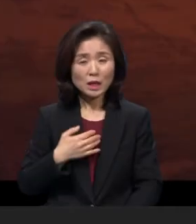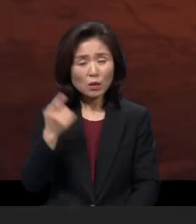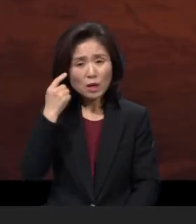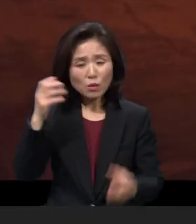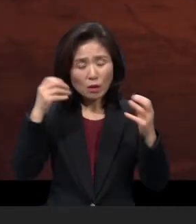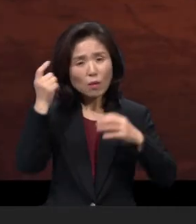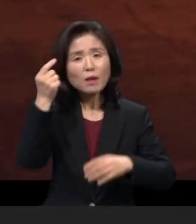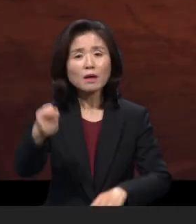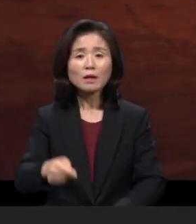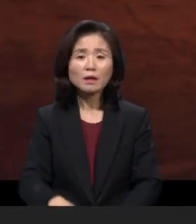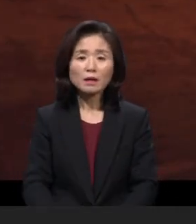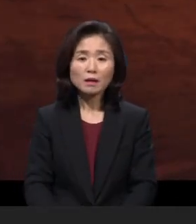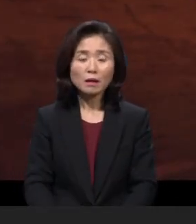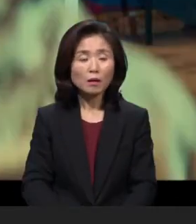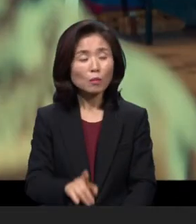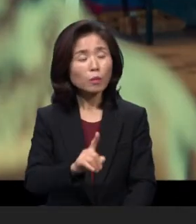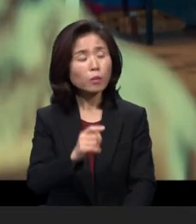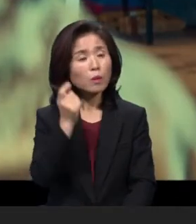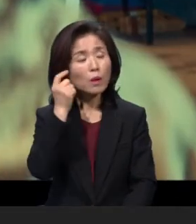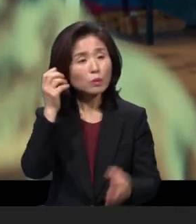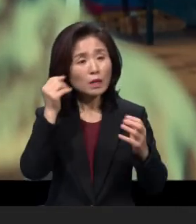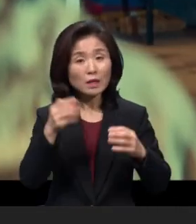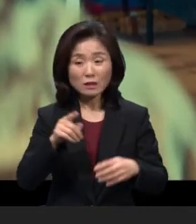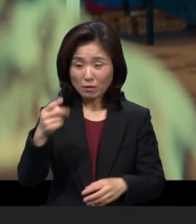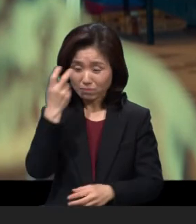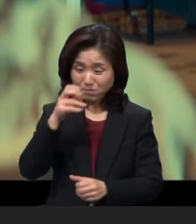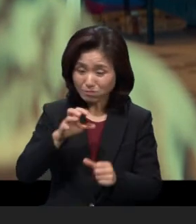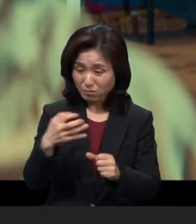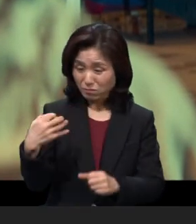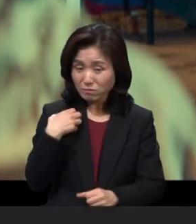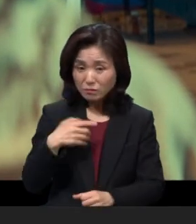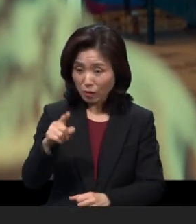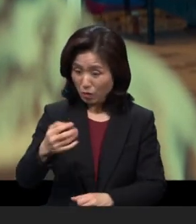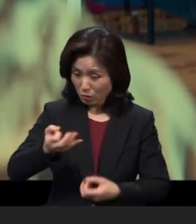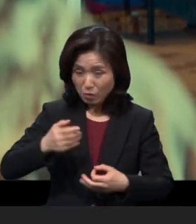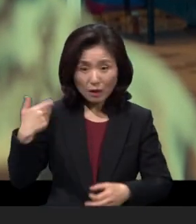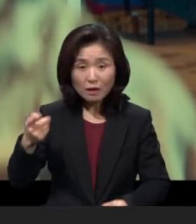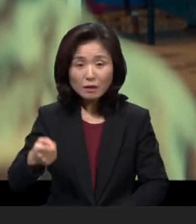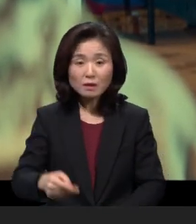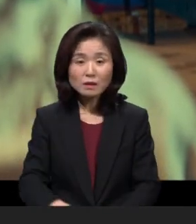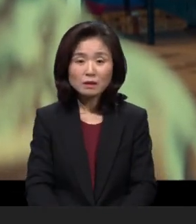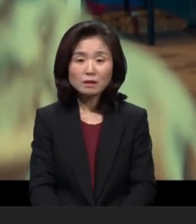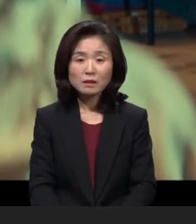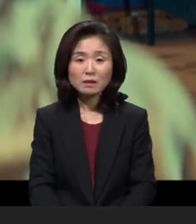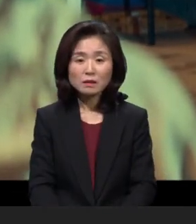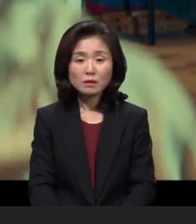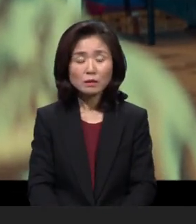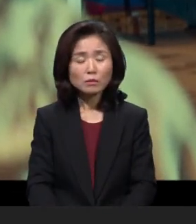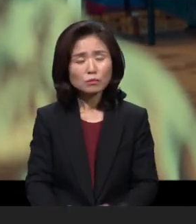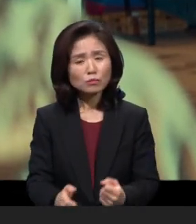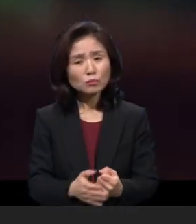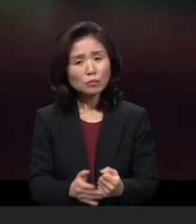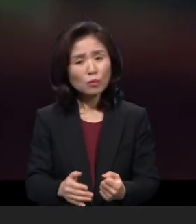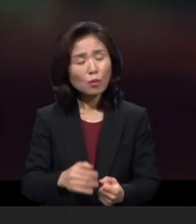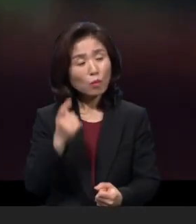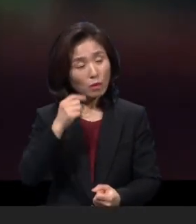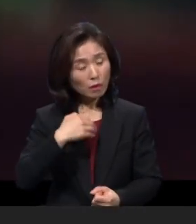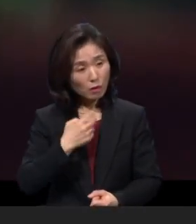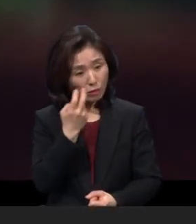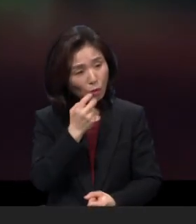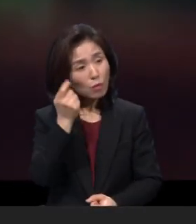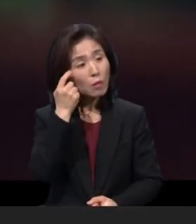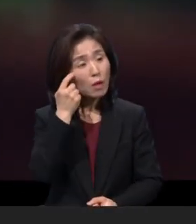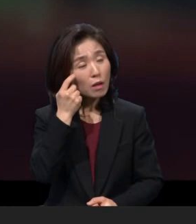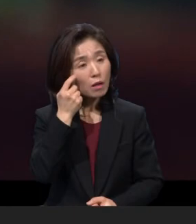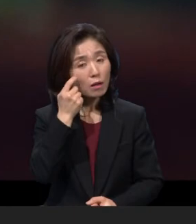어? 뭐 때문인데요? 너 지키려고 이러는 거 아니야? 보면 몰라? 그러니까 민기현 씨는 왜 날 지키려고